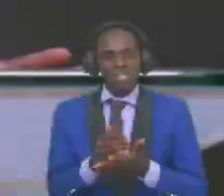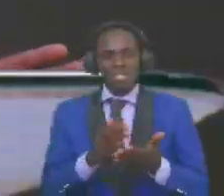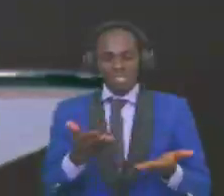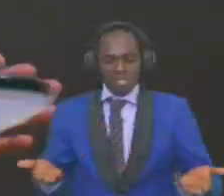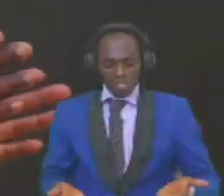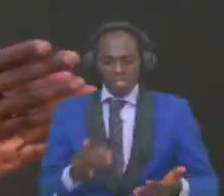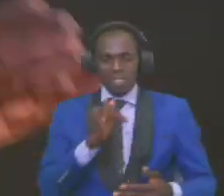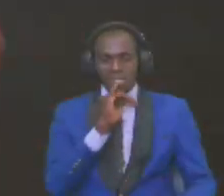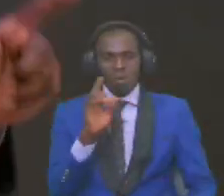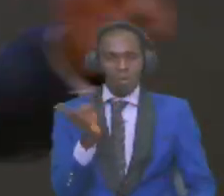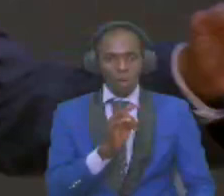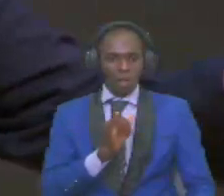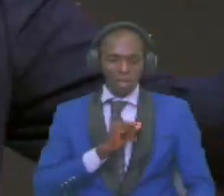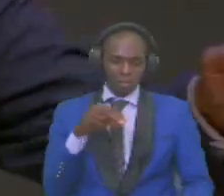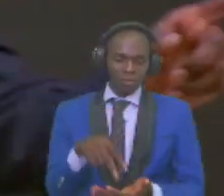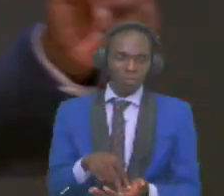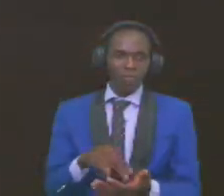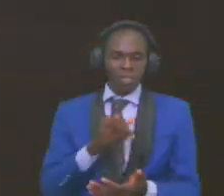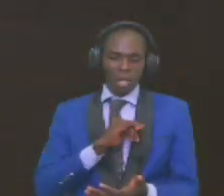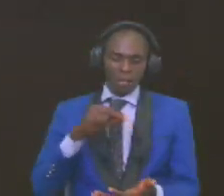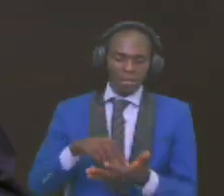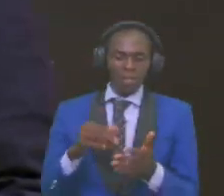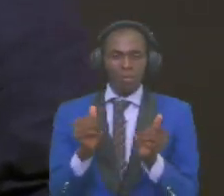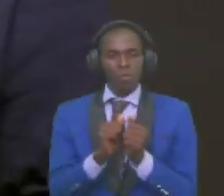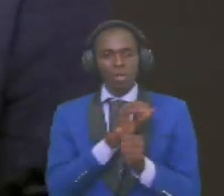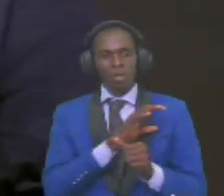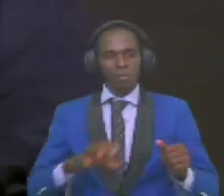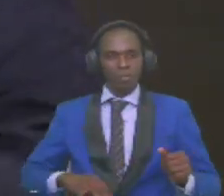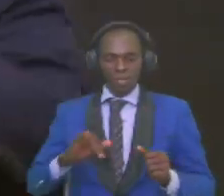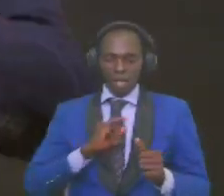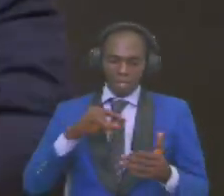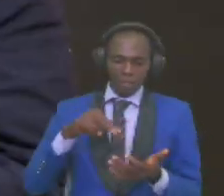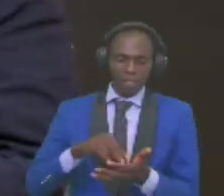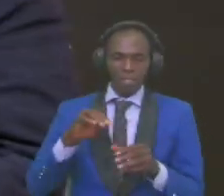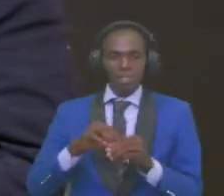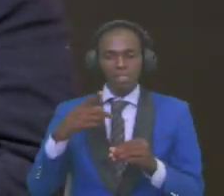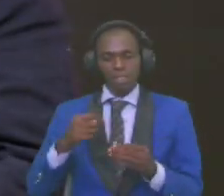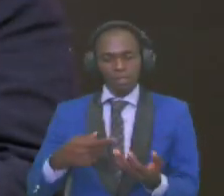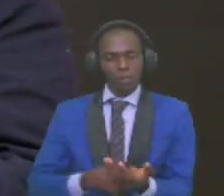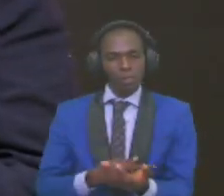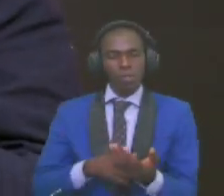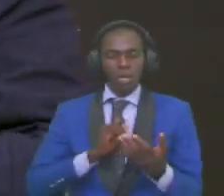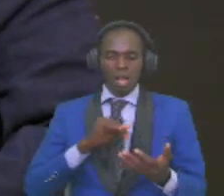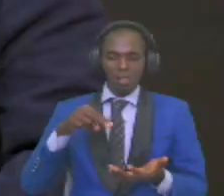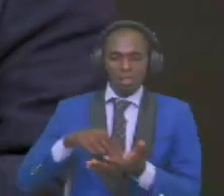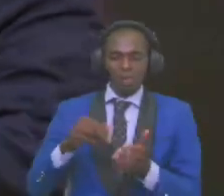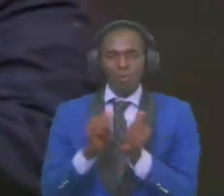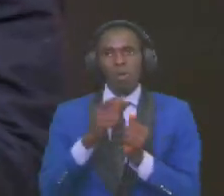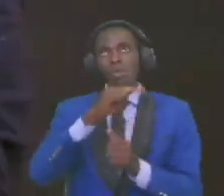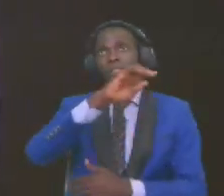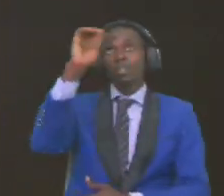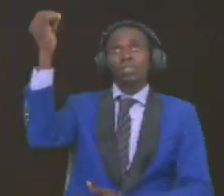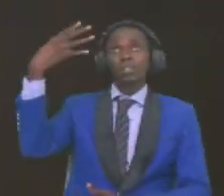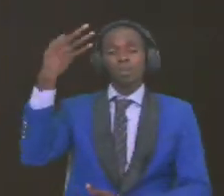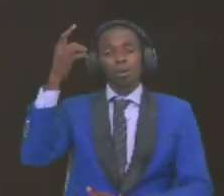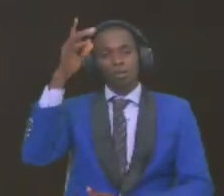voici là où je me tiens je me tiens avec christophe je me tiens dans l'évangile je retiens dans la grâce